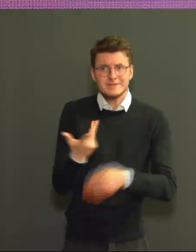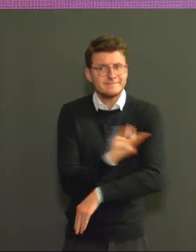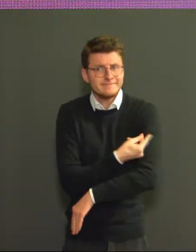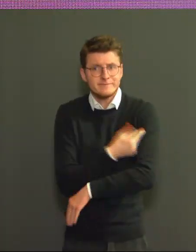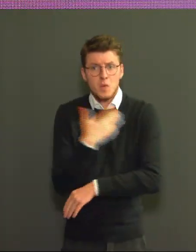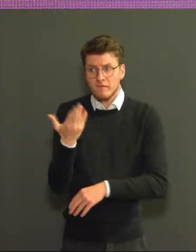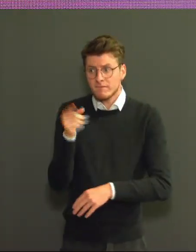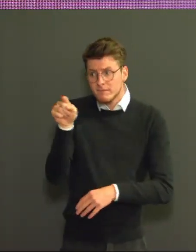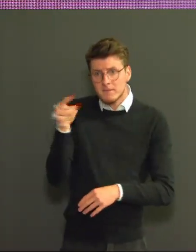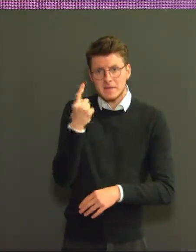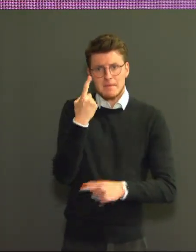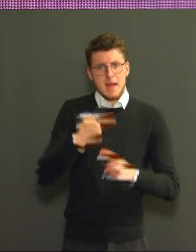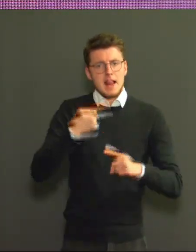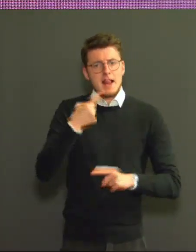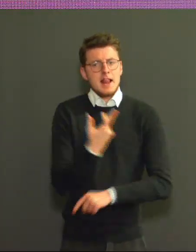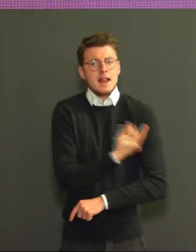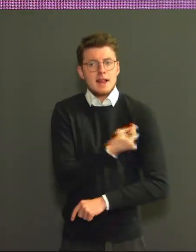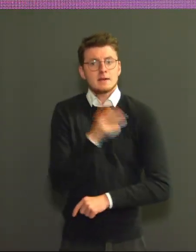zijn.